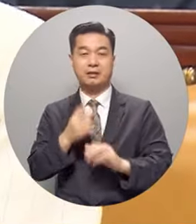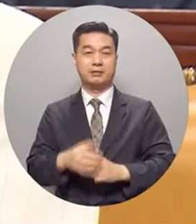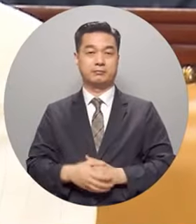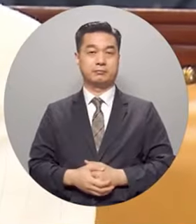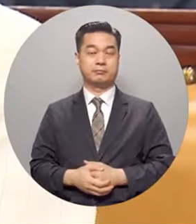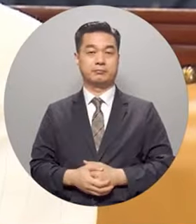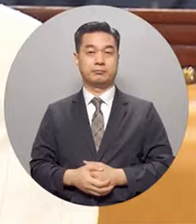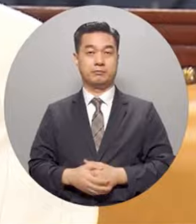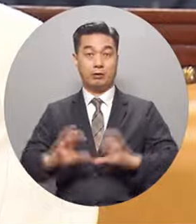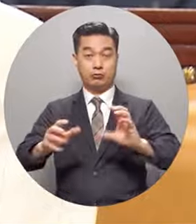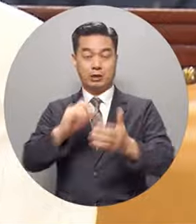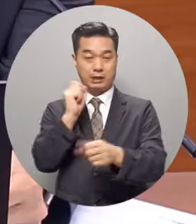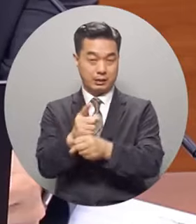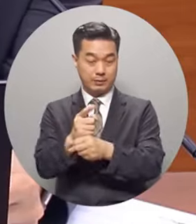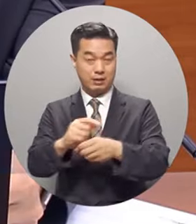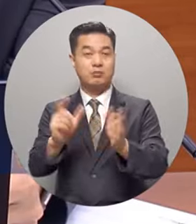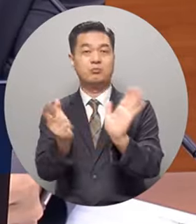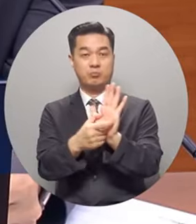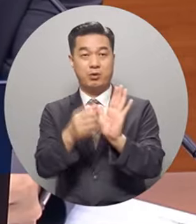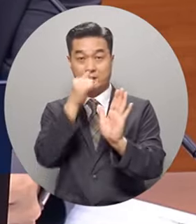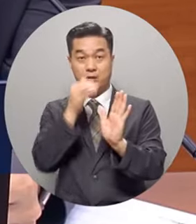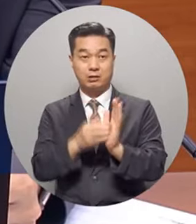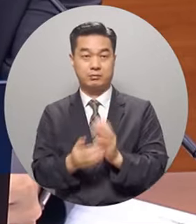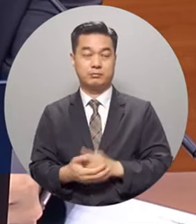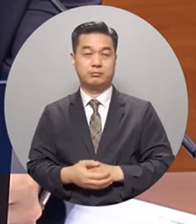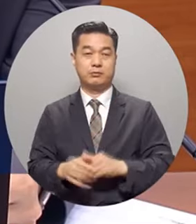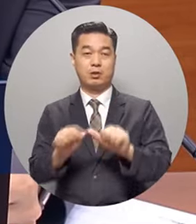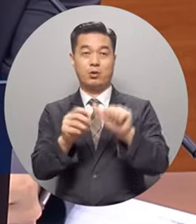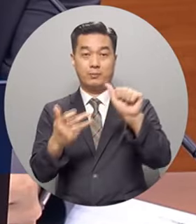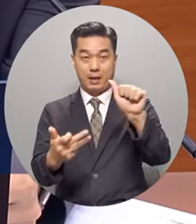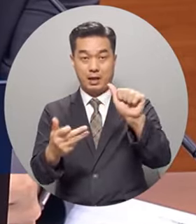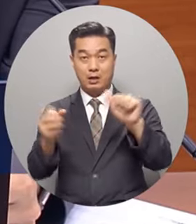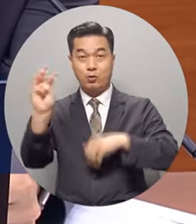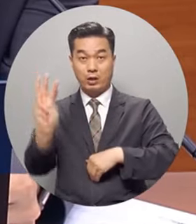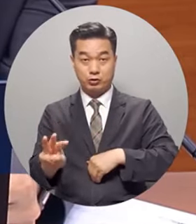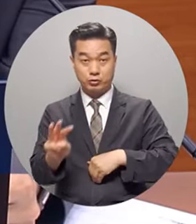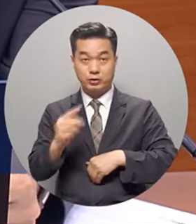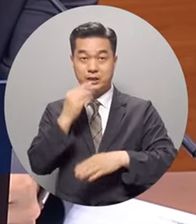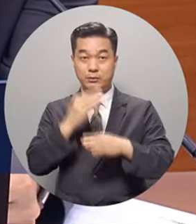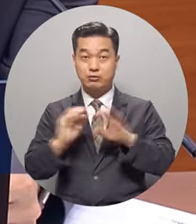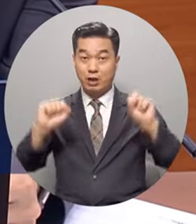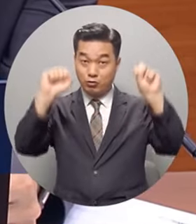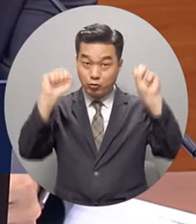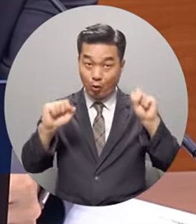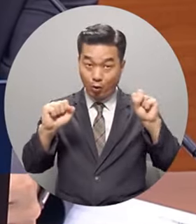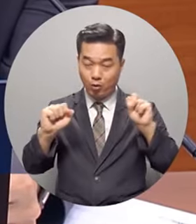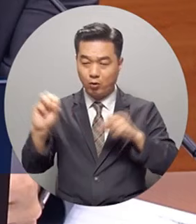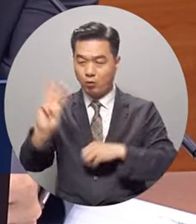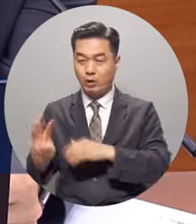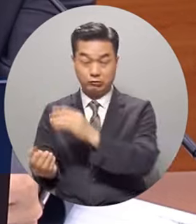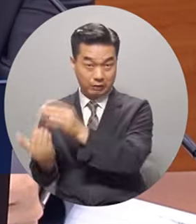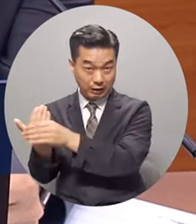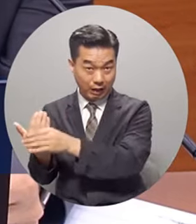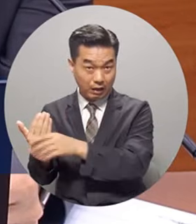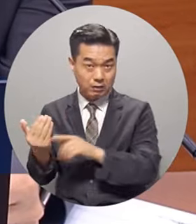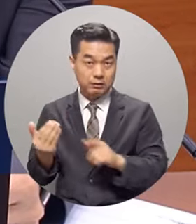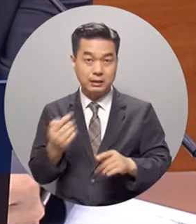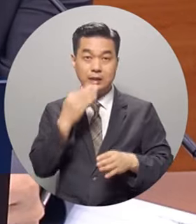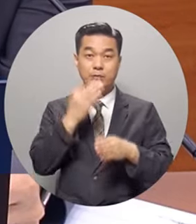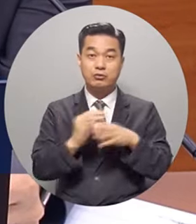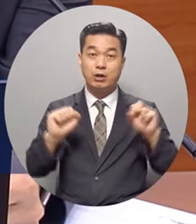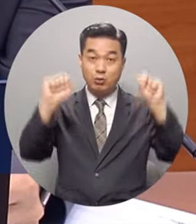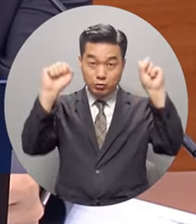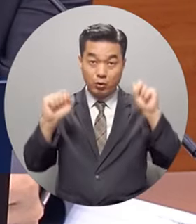이미 규정하고 있다거나 5.18 광주 민주화 운동입니까? 사태입니까? 광주 민주화 운동으로